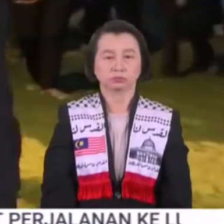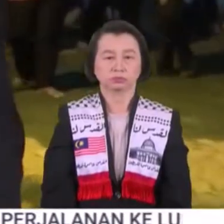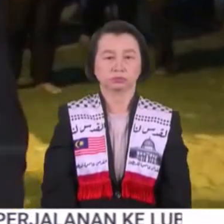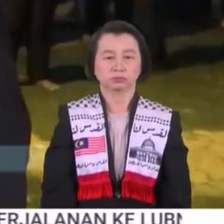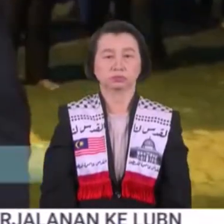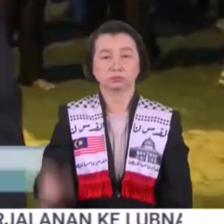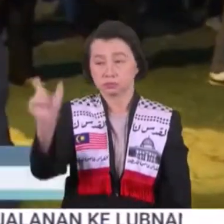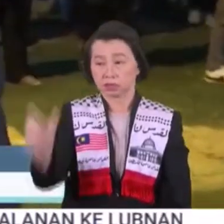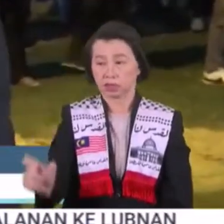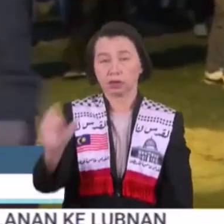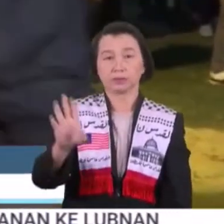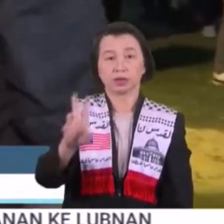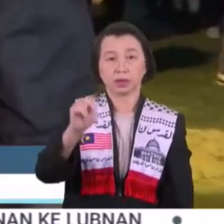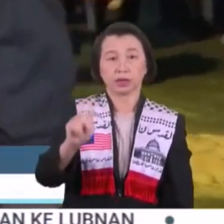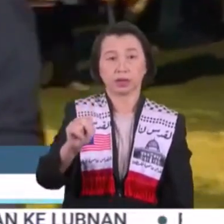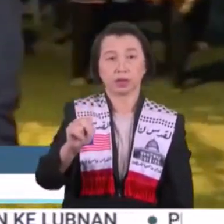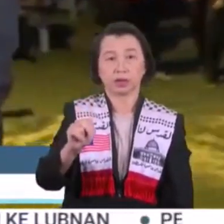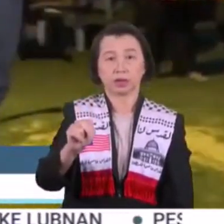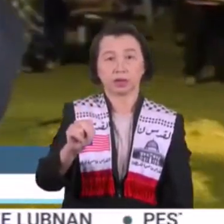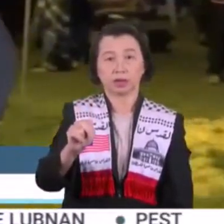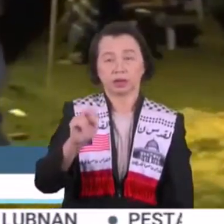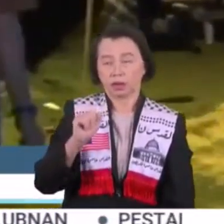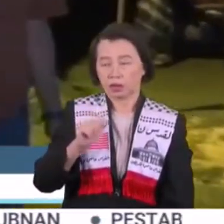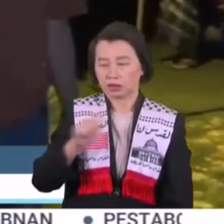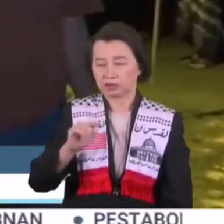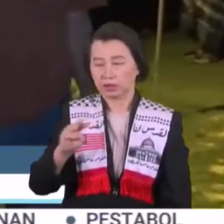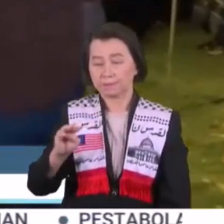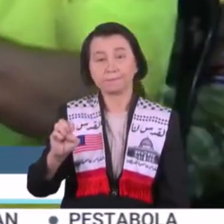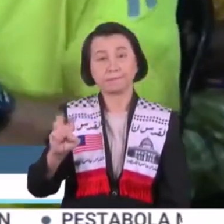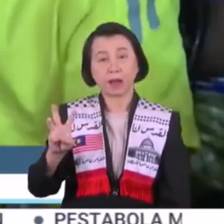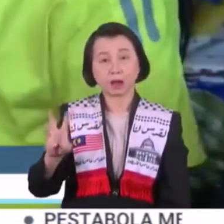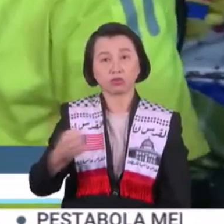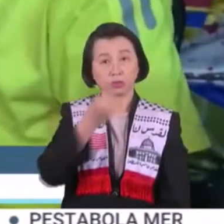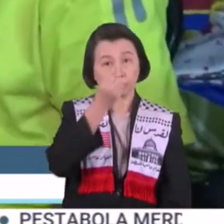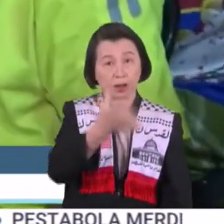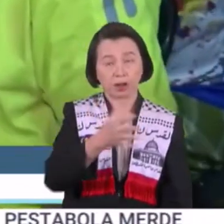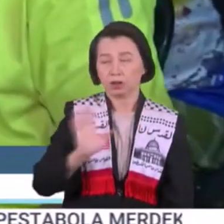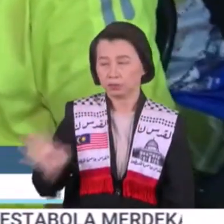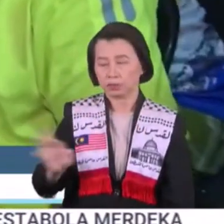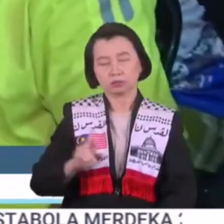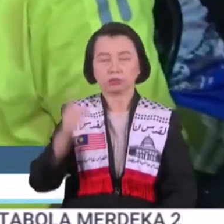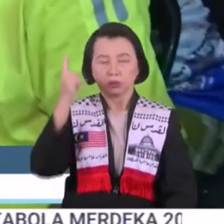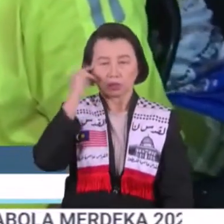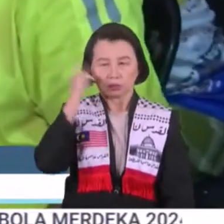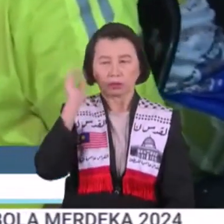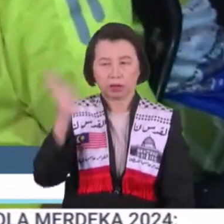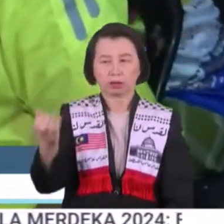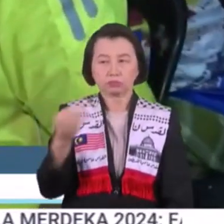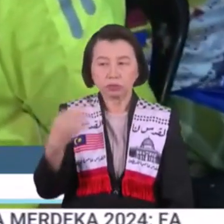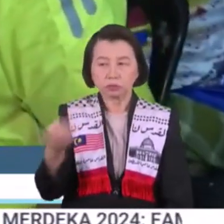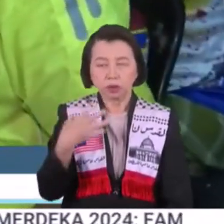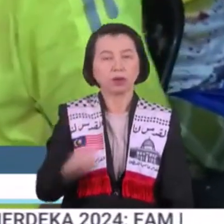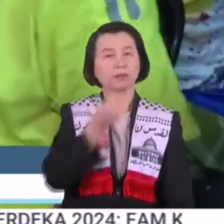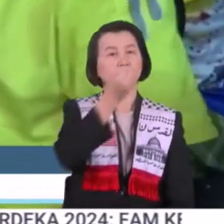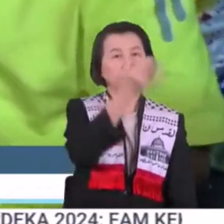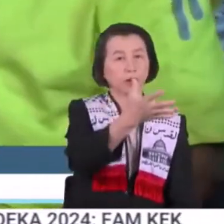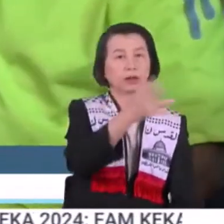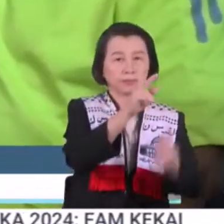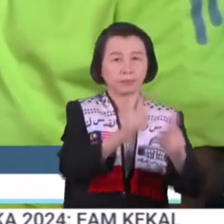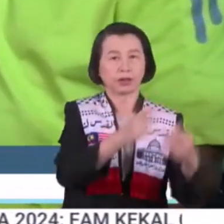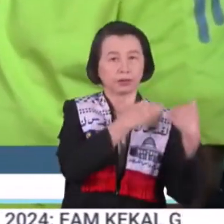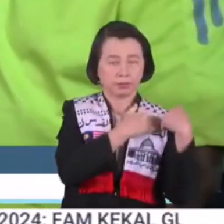Sementara itu, calon BN Muhammad Azmawi Fikri Abdul Ghani memaklumkan beliau sedia maklum dan akan mengangkat perkara berkenaan kepada pihak